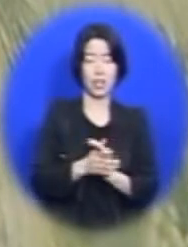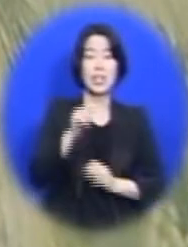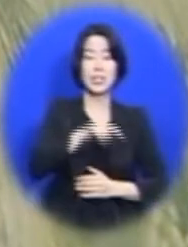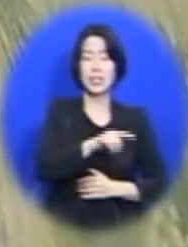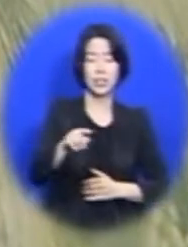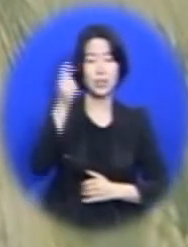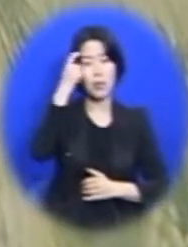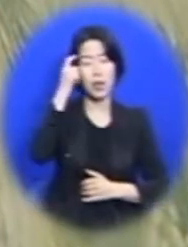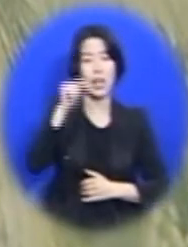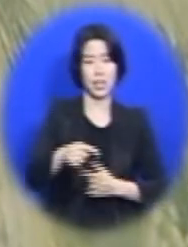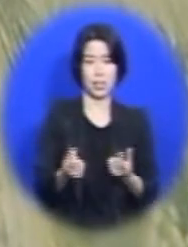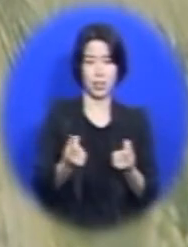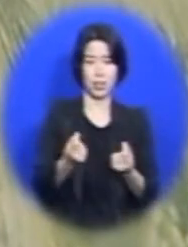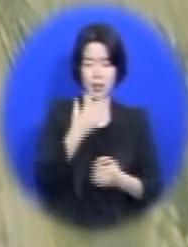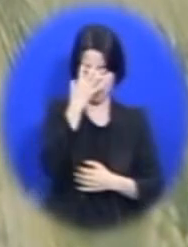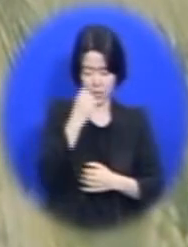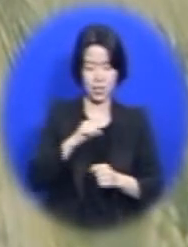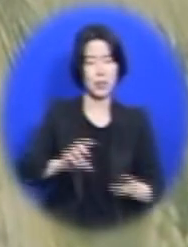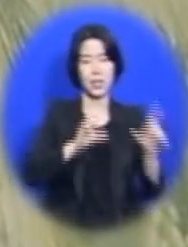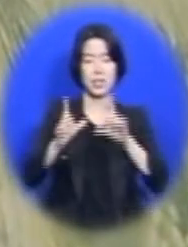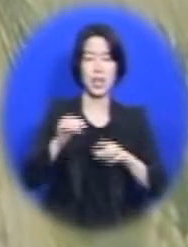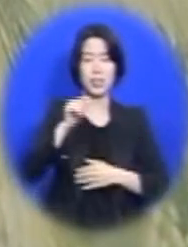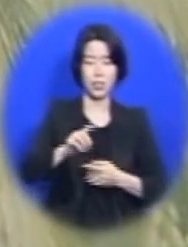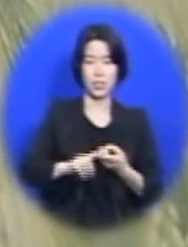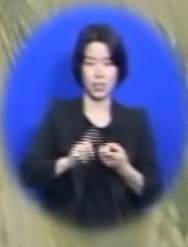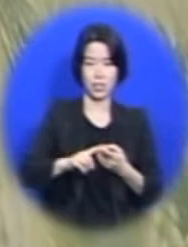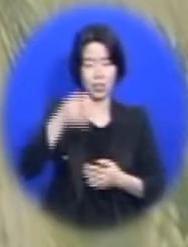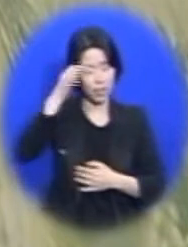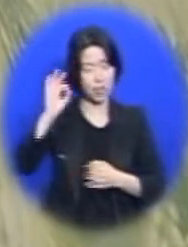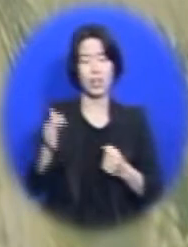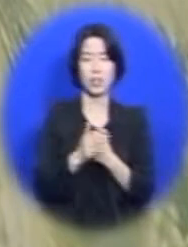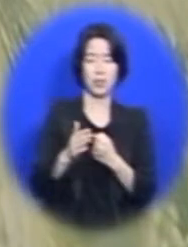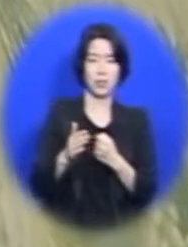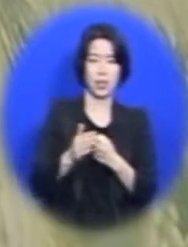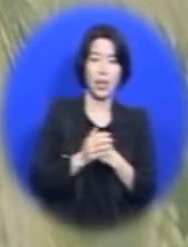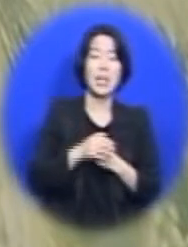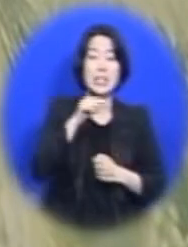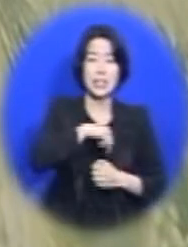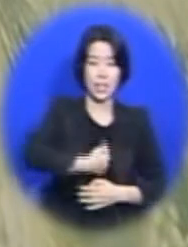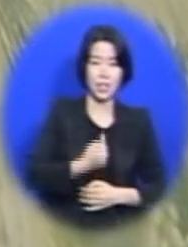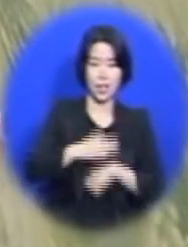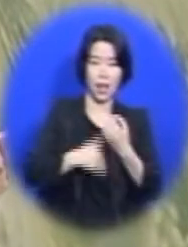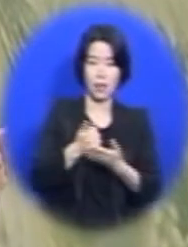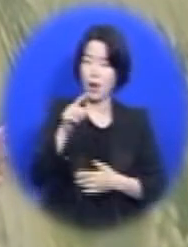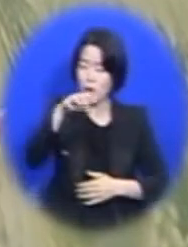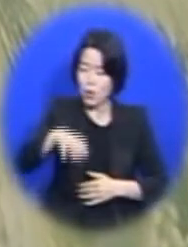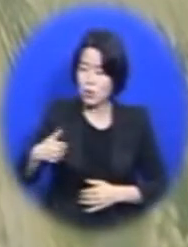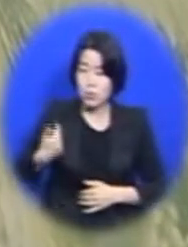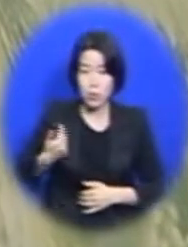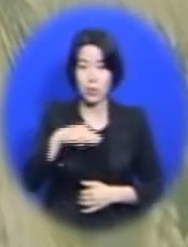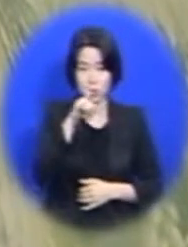그들이 왜 이렇게 비참하게 사는 것인지를 깨달았기 때문에 자기들이 하나님의 말씀을 어디서 모르고